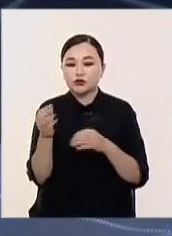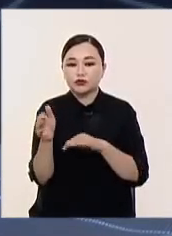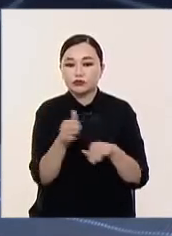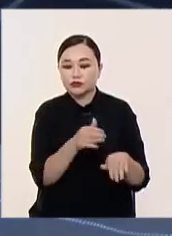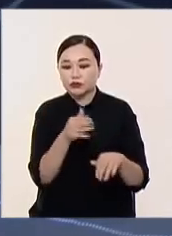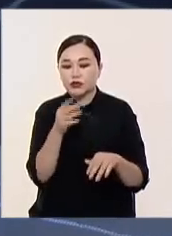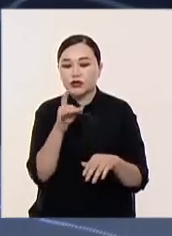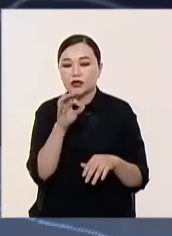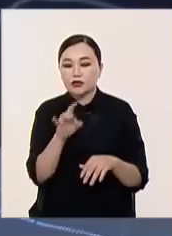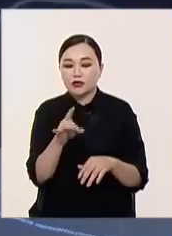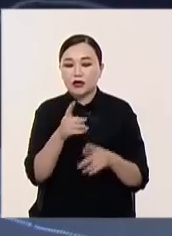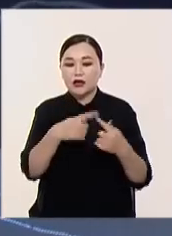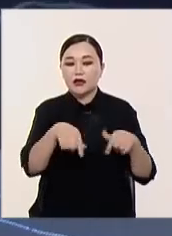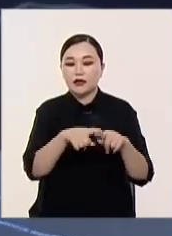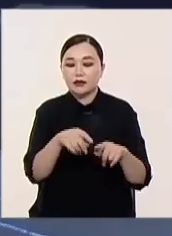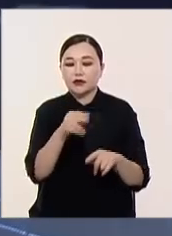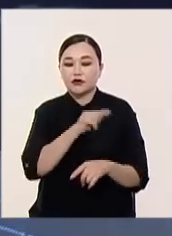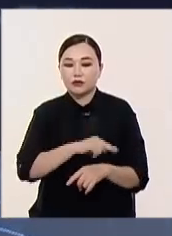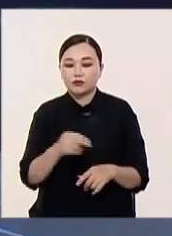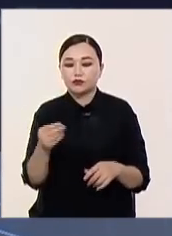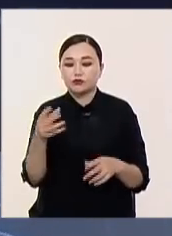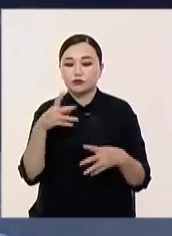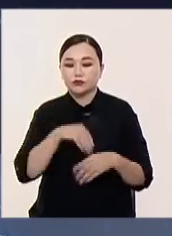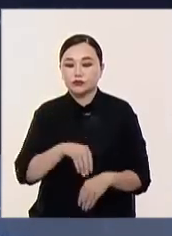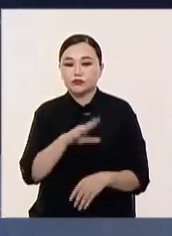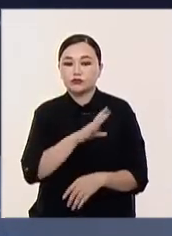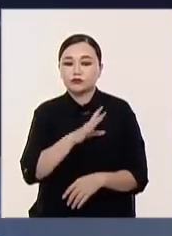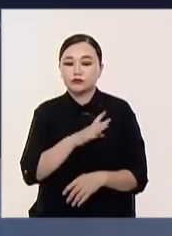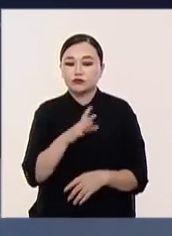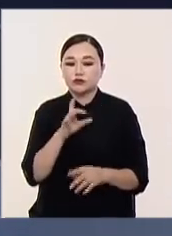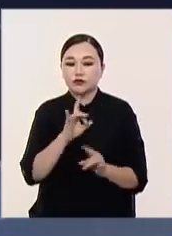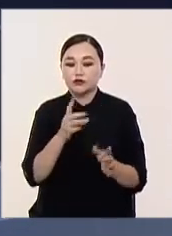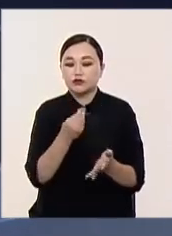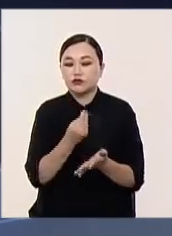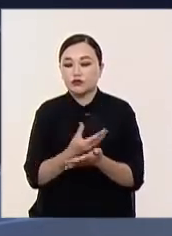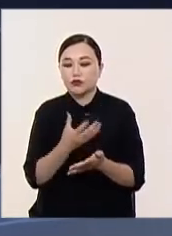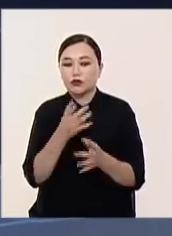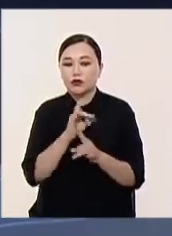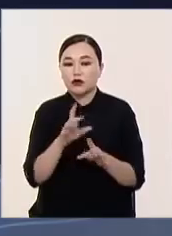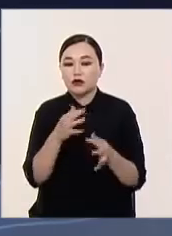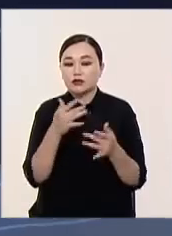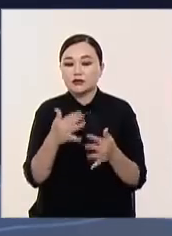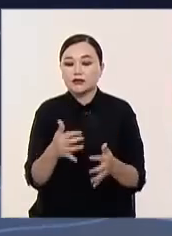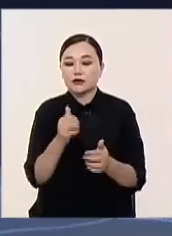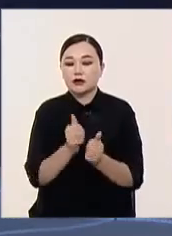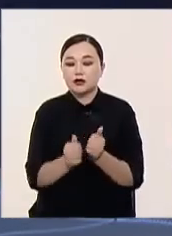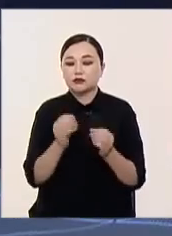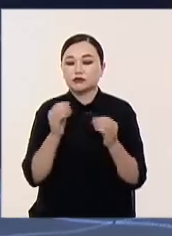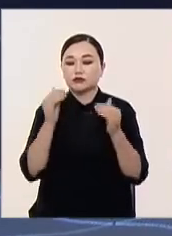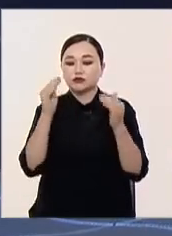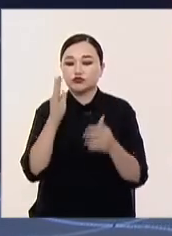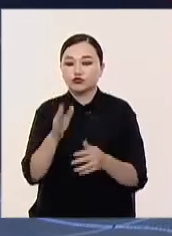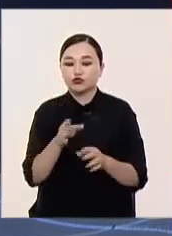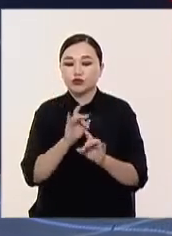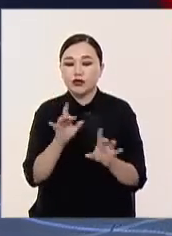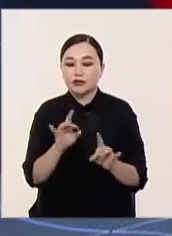қойғанда, риелторлық агенттіктердің қызметі де қалтадан қағады дейді студенттер. Ал мамандар сұраныс артқан сайын бағада өсе береді деп